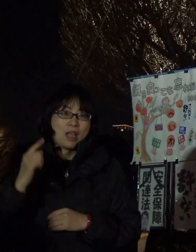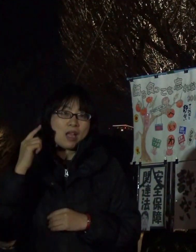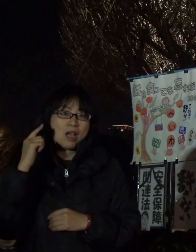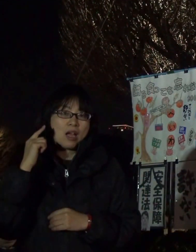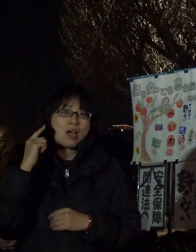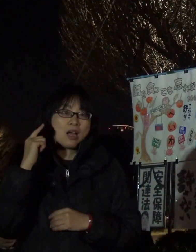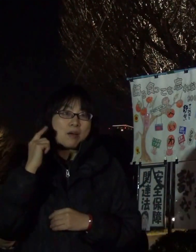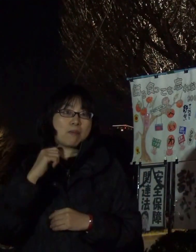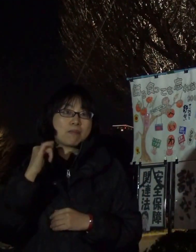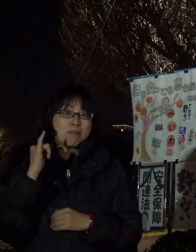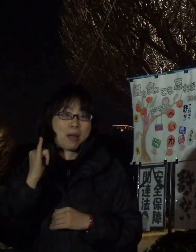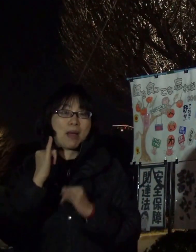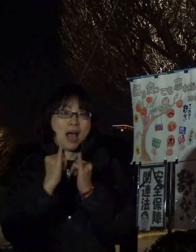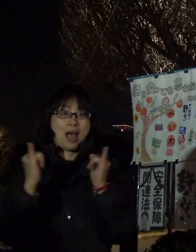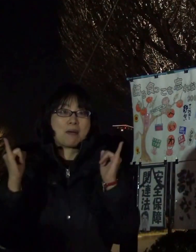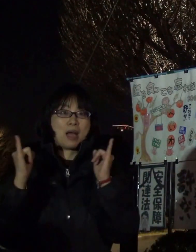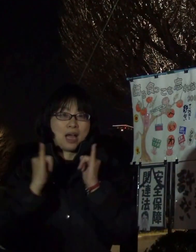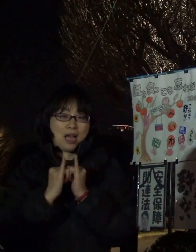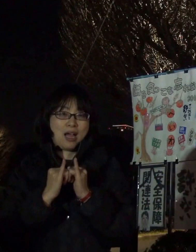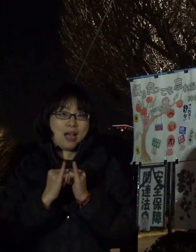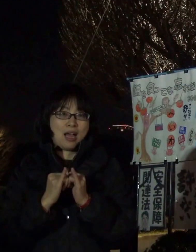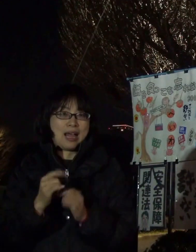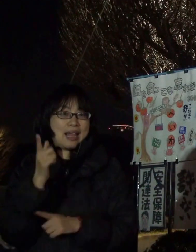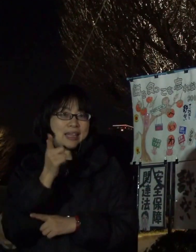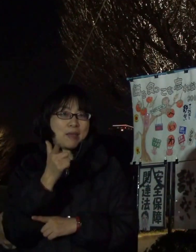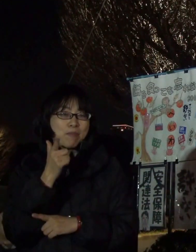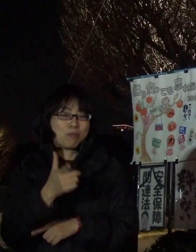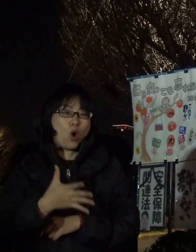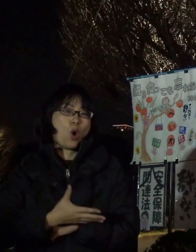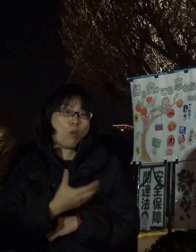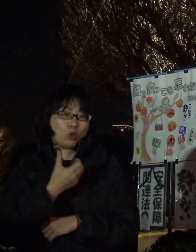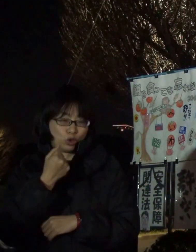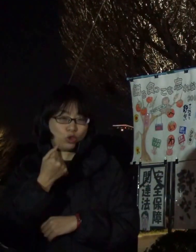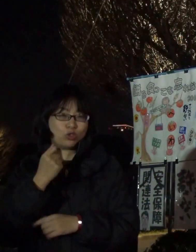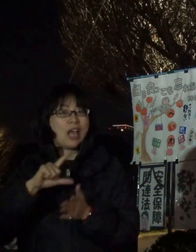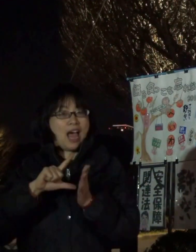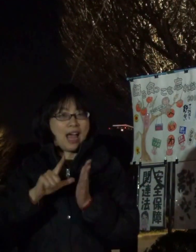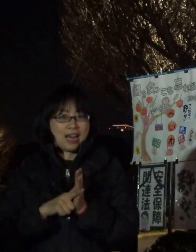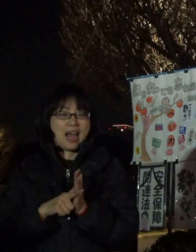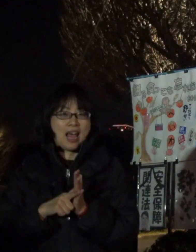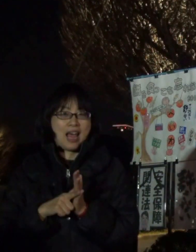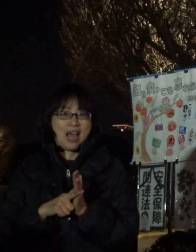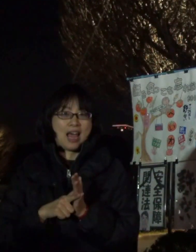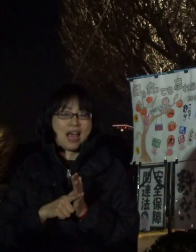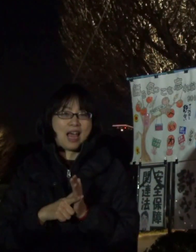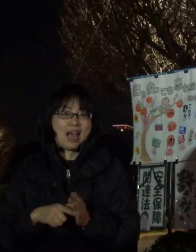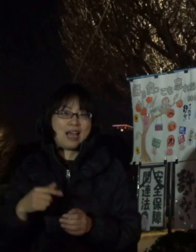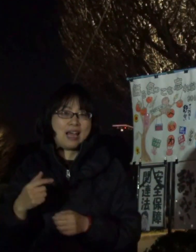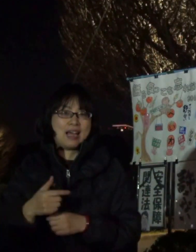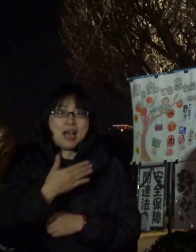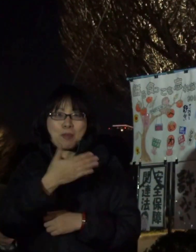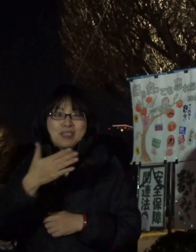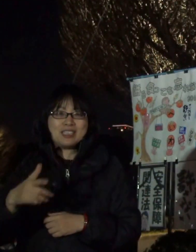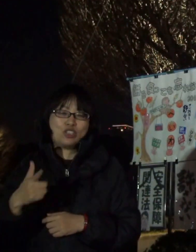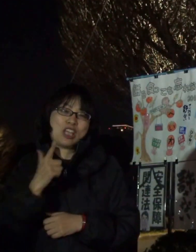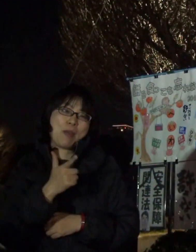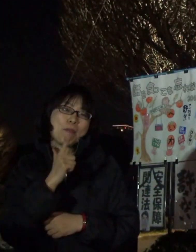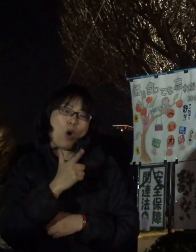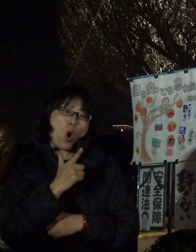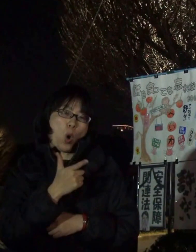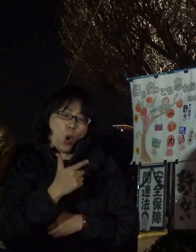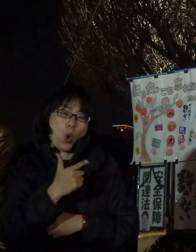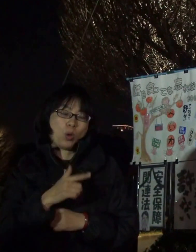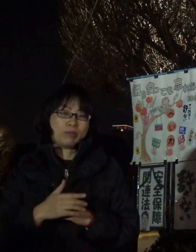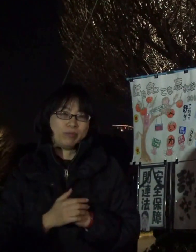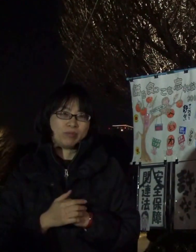鉄砲持つなら水鉄砲、飛行機飛ばすなら紙飛行機とか自分たちの言葉で訴えているではありません